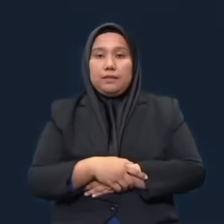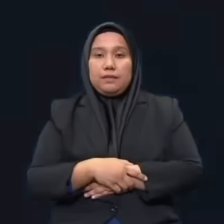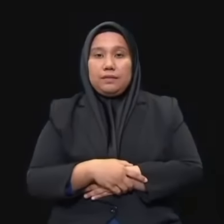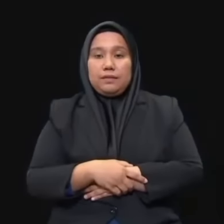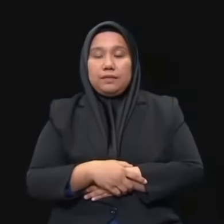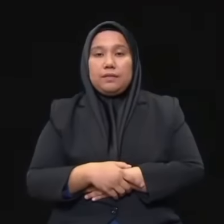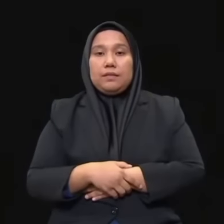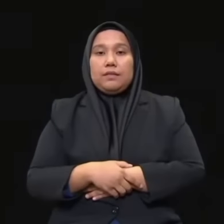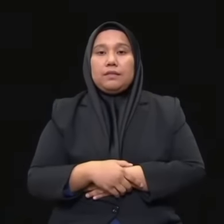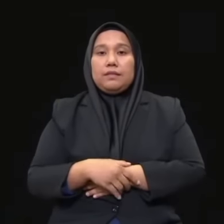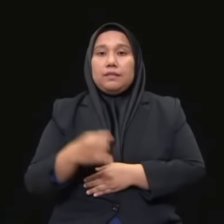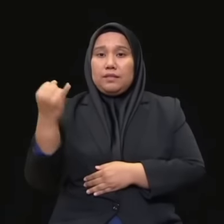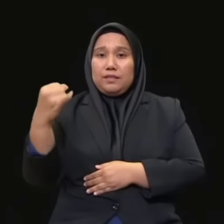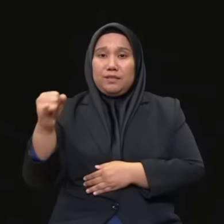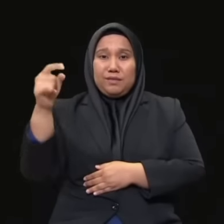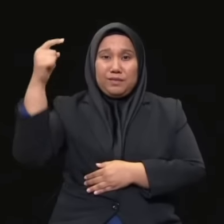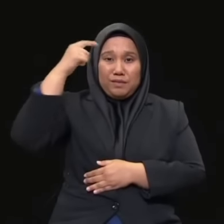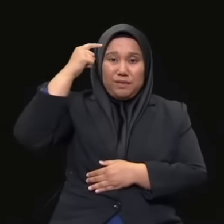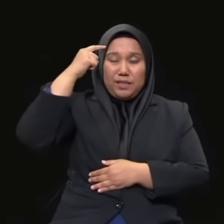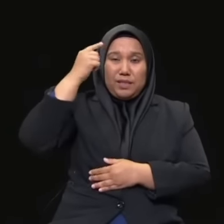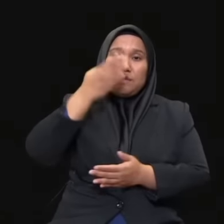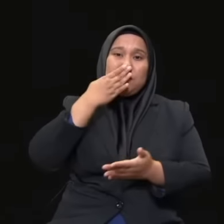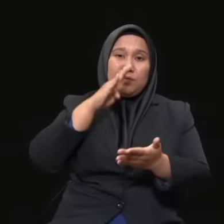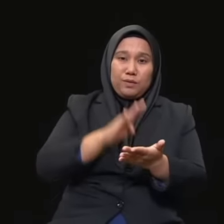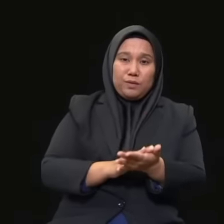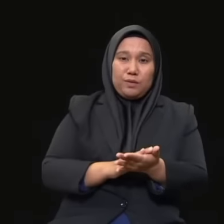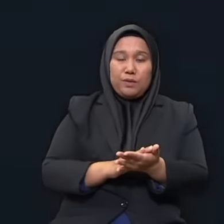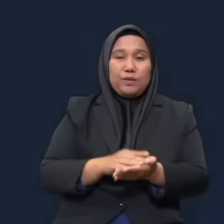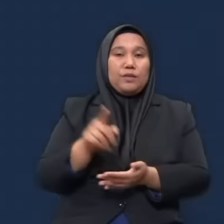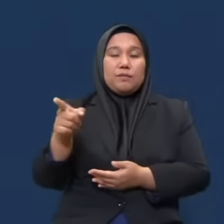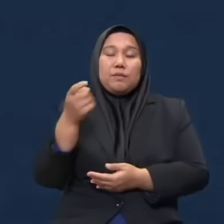tak tahu. Mana boleh buruk sangka macam ni?